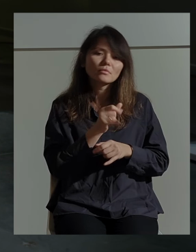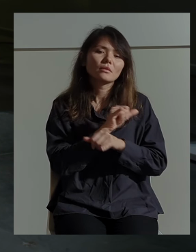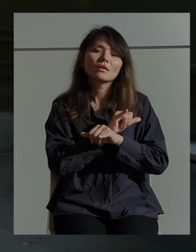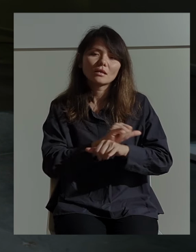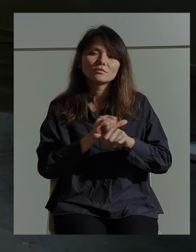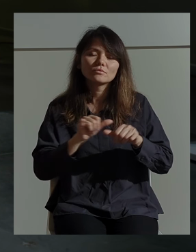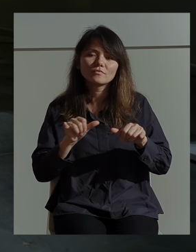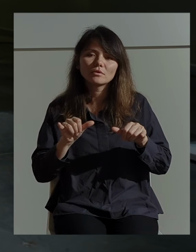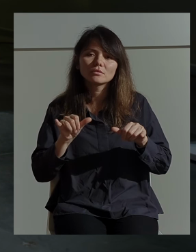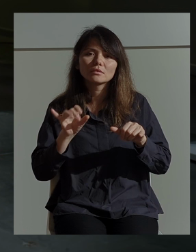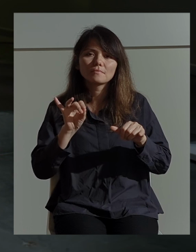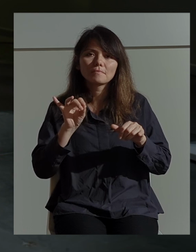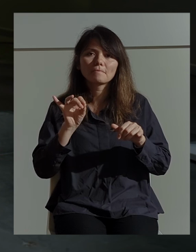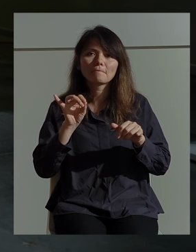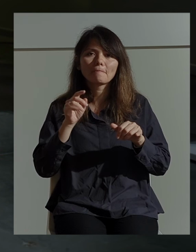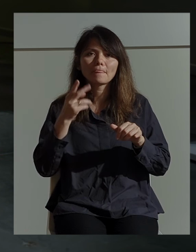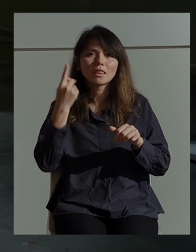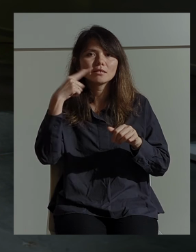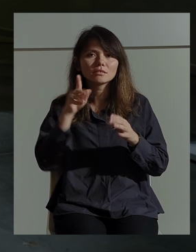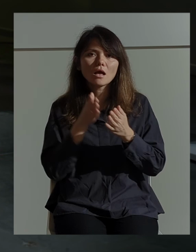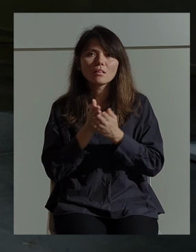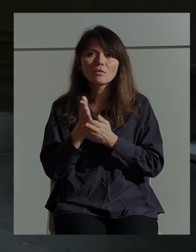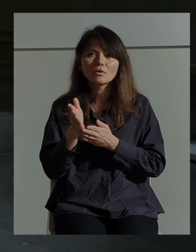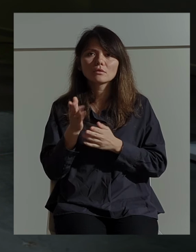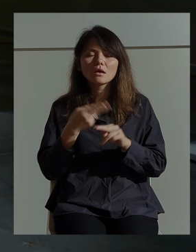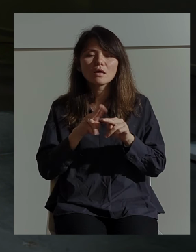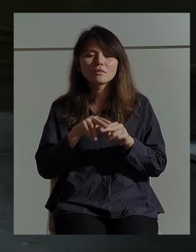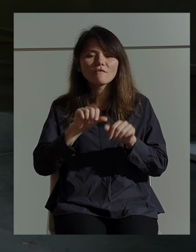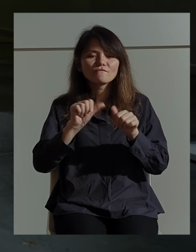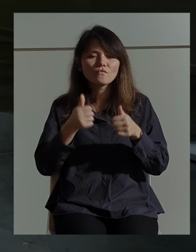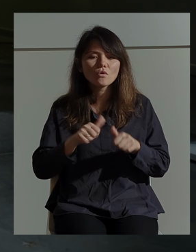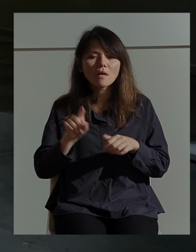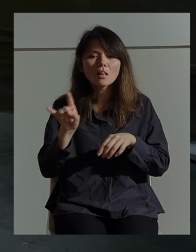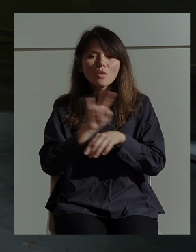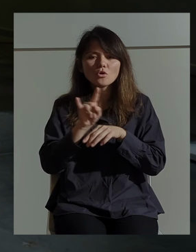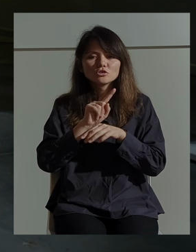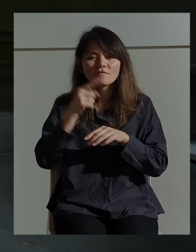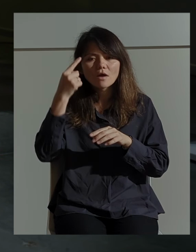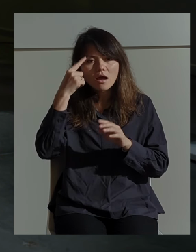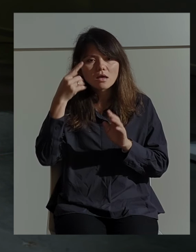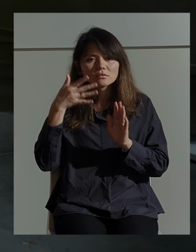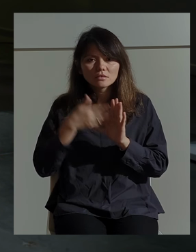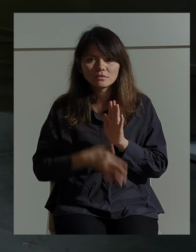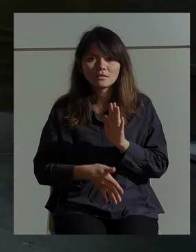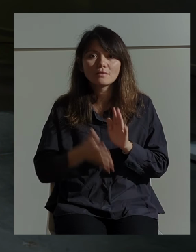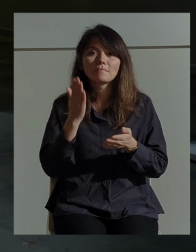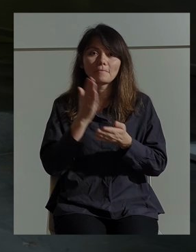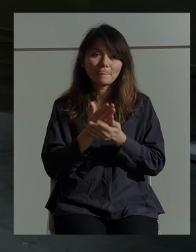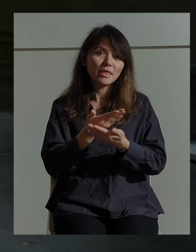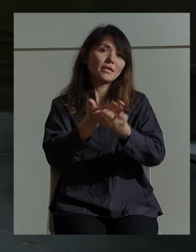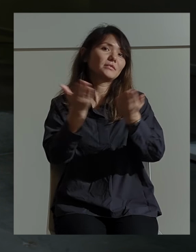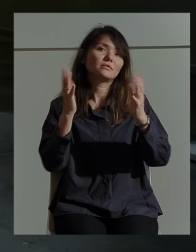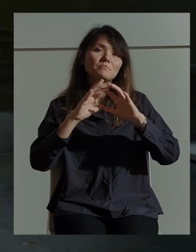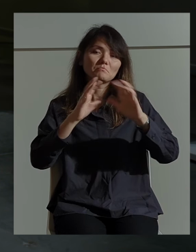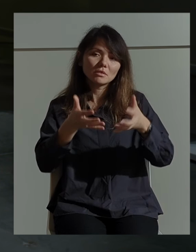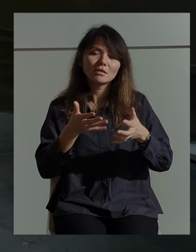Лениным идеология как форма ложного сознания то есть существуют некоторый объективный мир